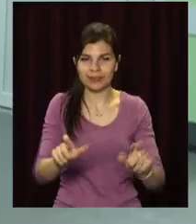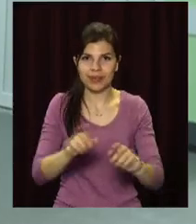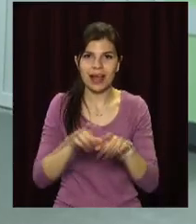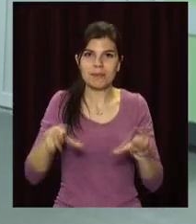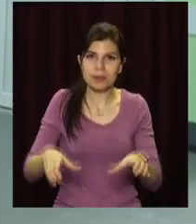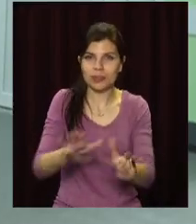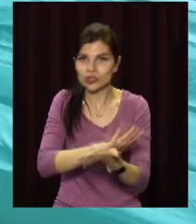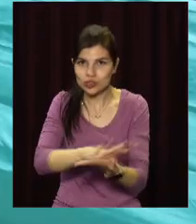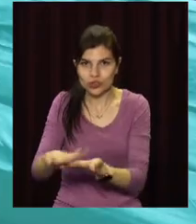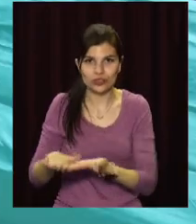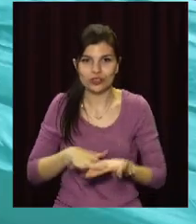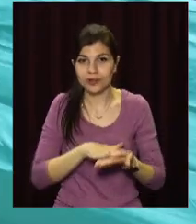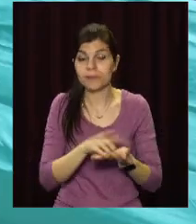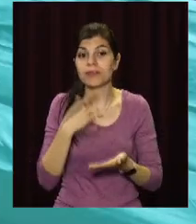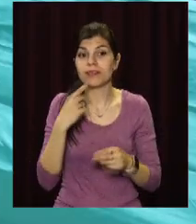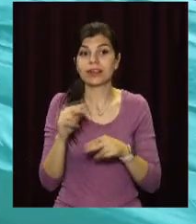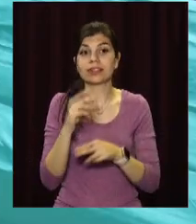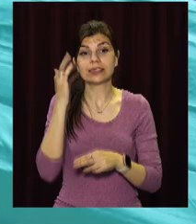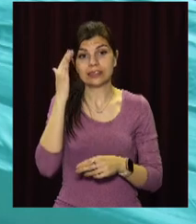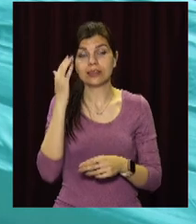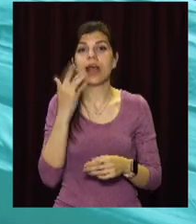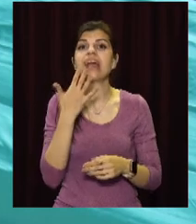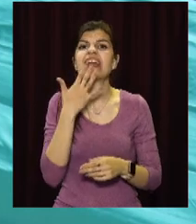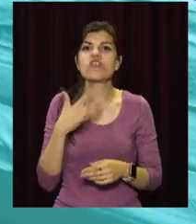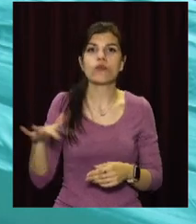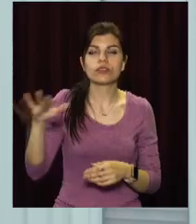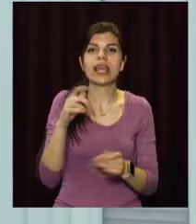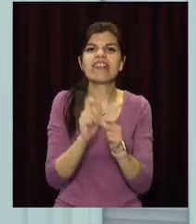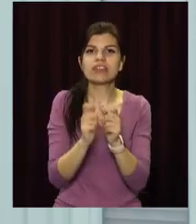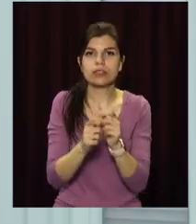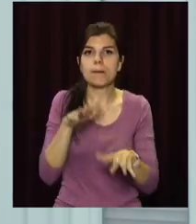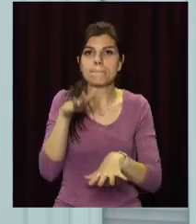9 лікарнях Кам'янського планують провести коштом Європейського